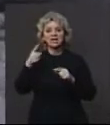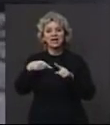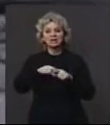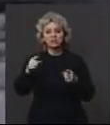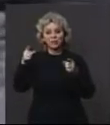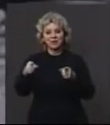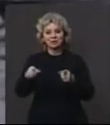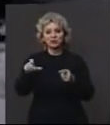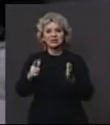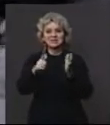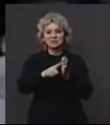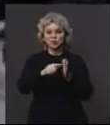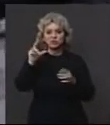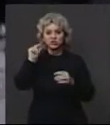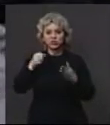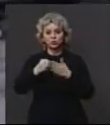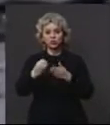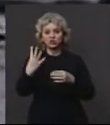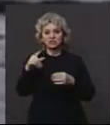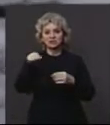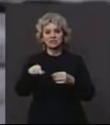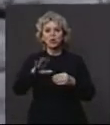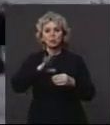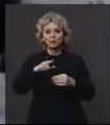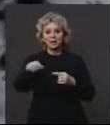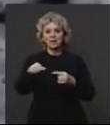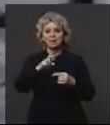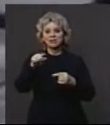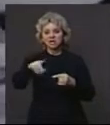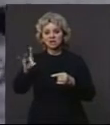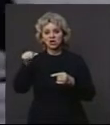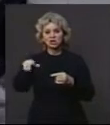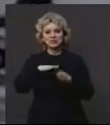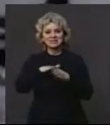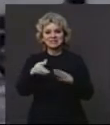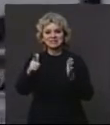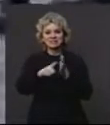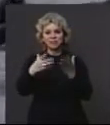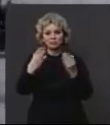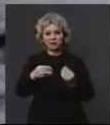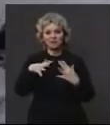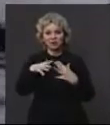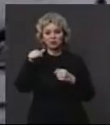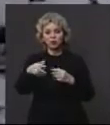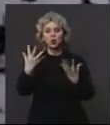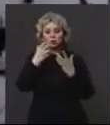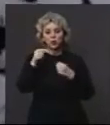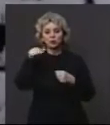этот промежуток от 7 числа до 14 шли от Батайска до Ростова целых 7 дней.